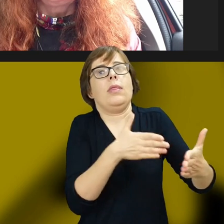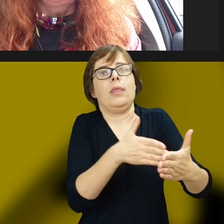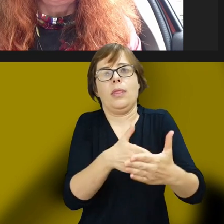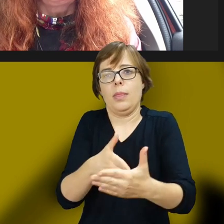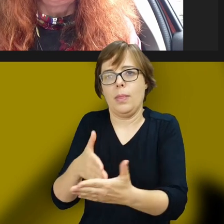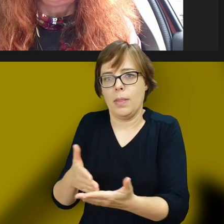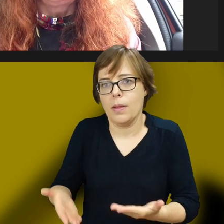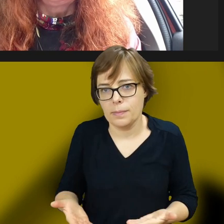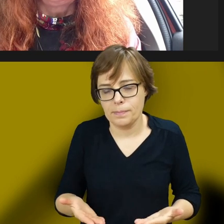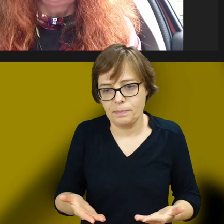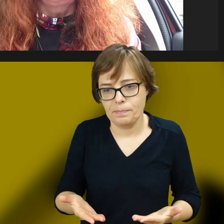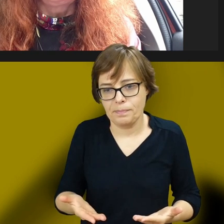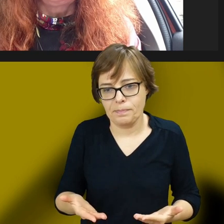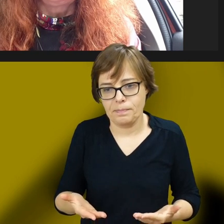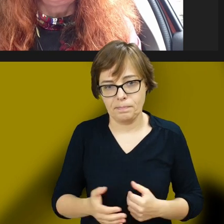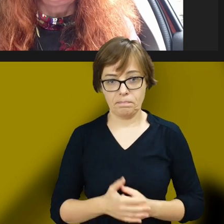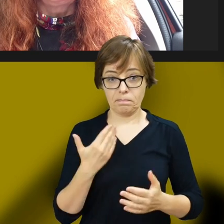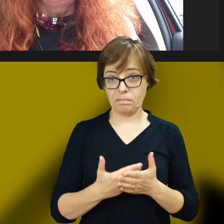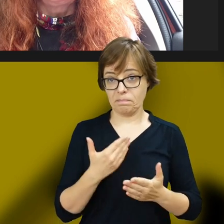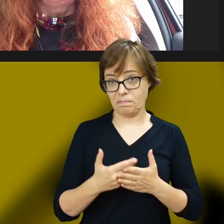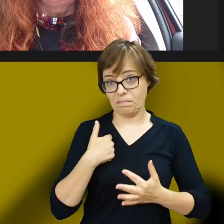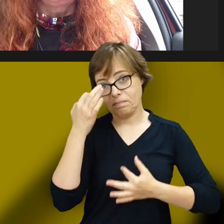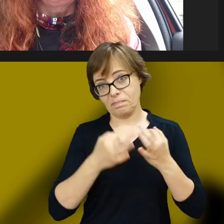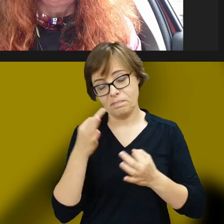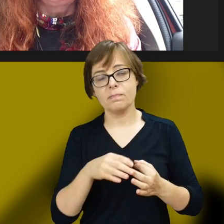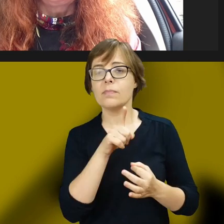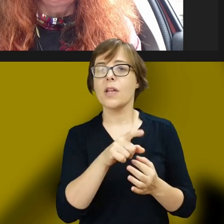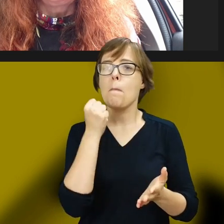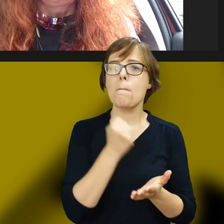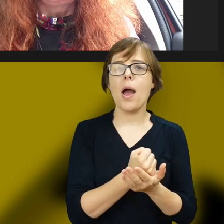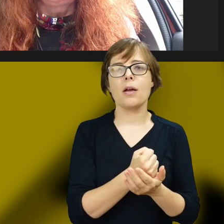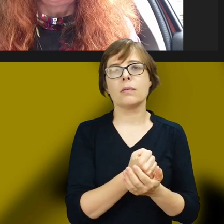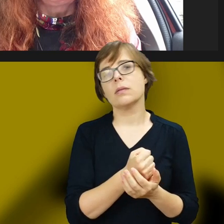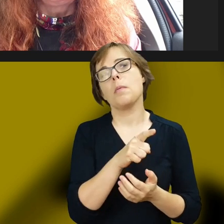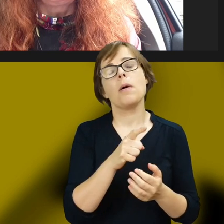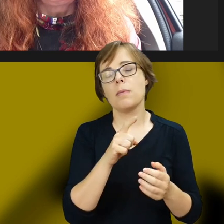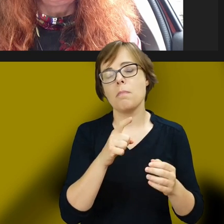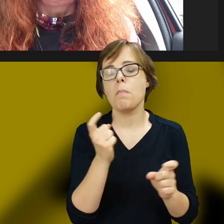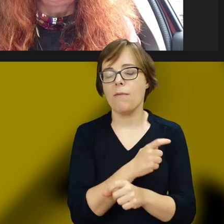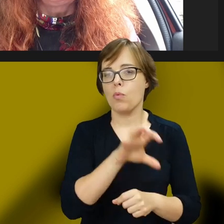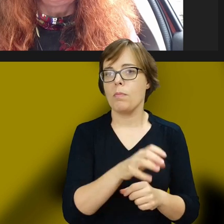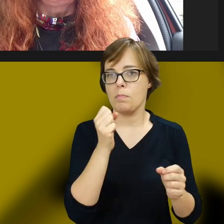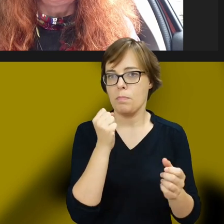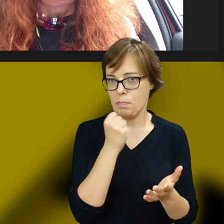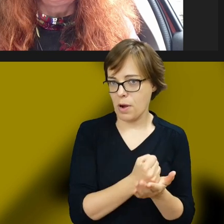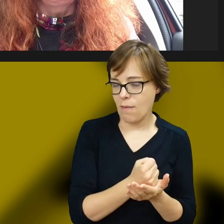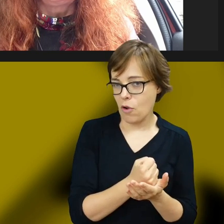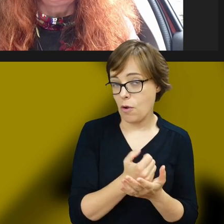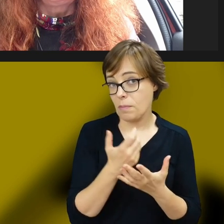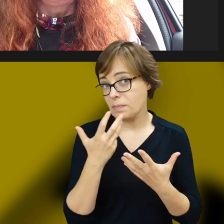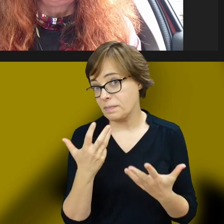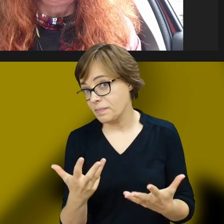Czy to nie jest tak, że z punktu widzenia klauzuli demokratycznego państwa prawnego to rozsypanie się ustawy o dostępie